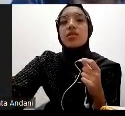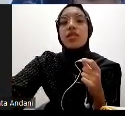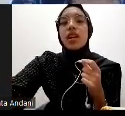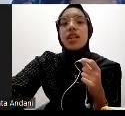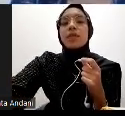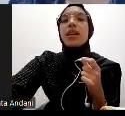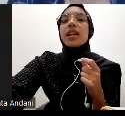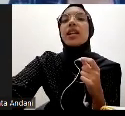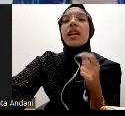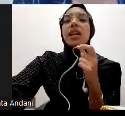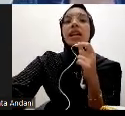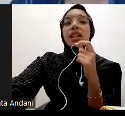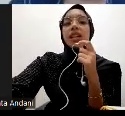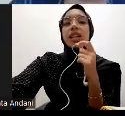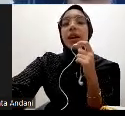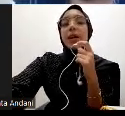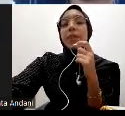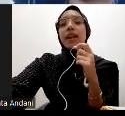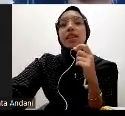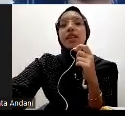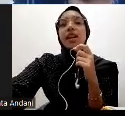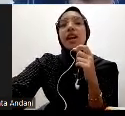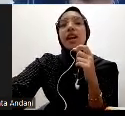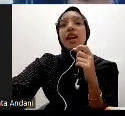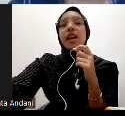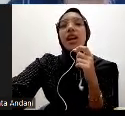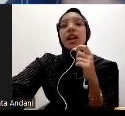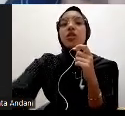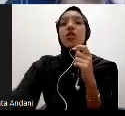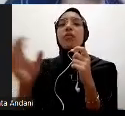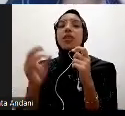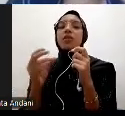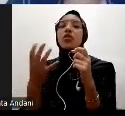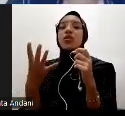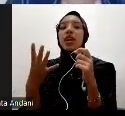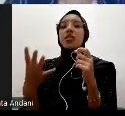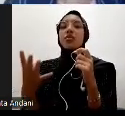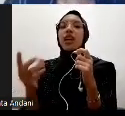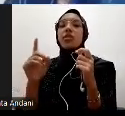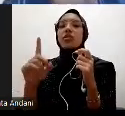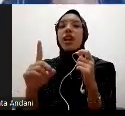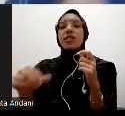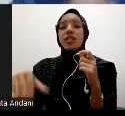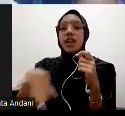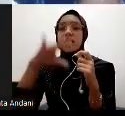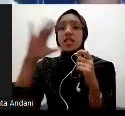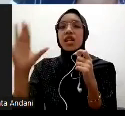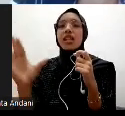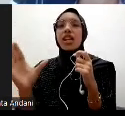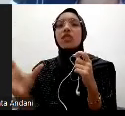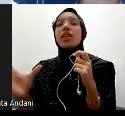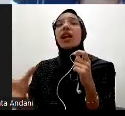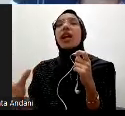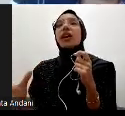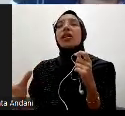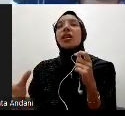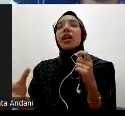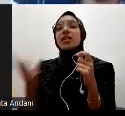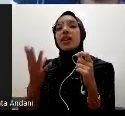kasus. Sebenarnya dari ketiga dampak tadi itu menujunya itu satu ya, secara generalnya itu